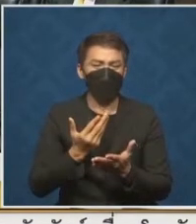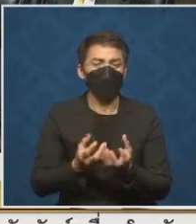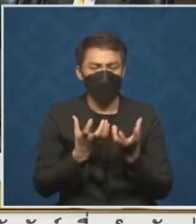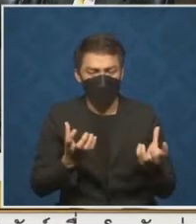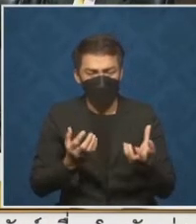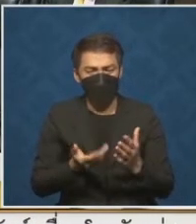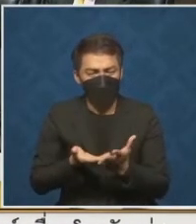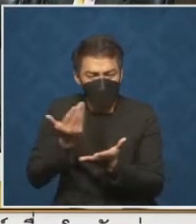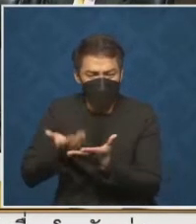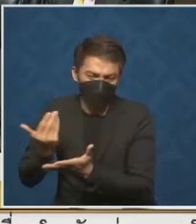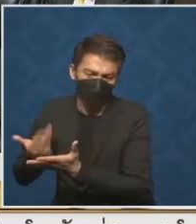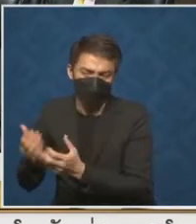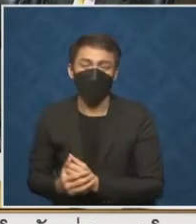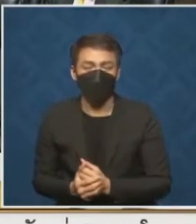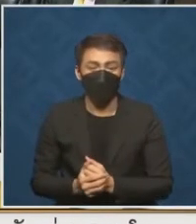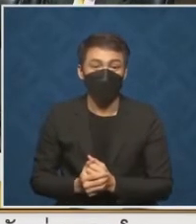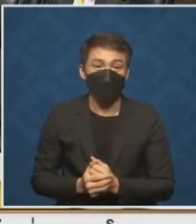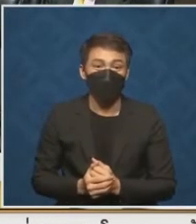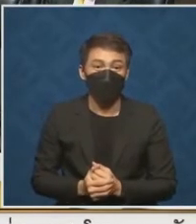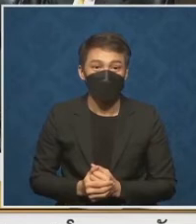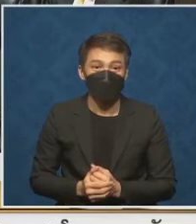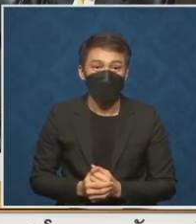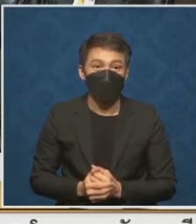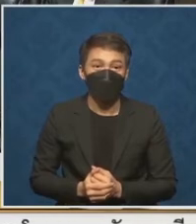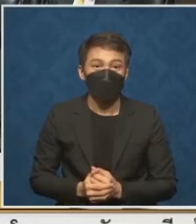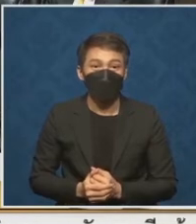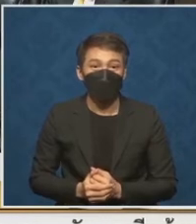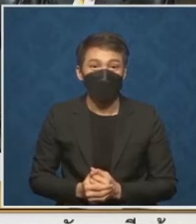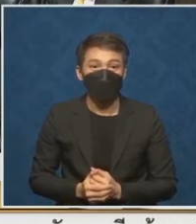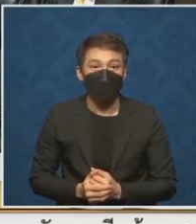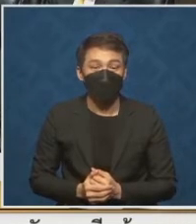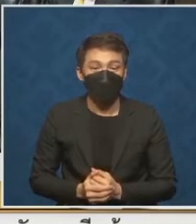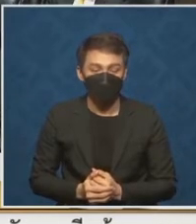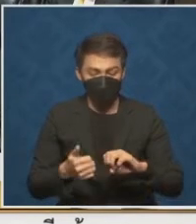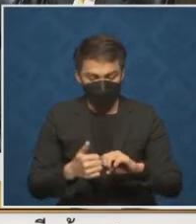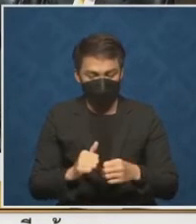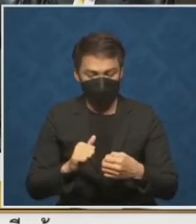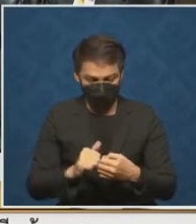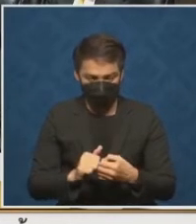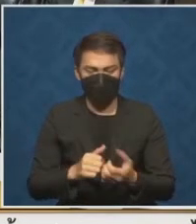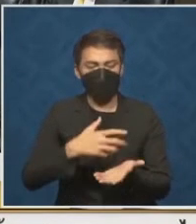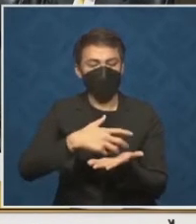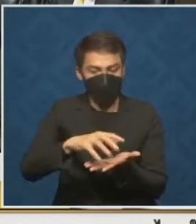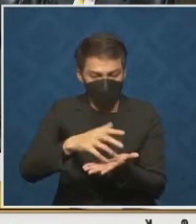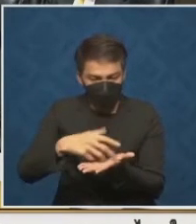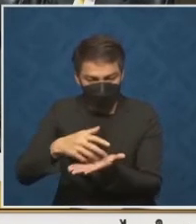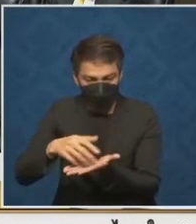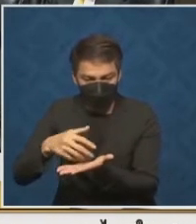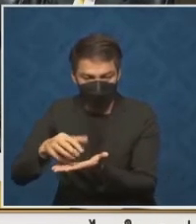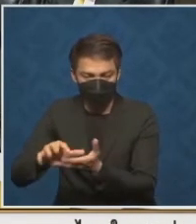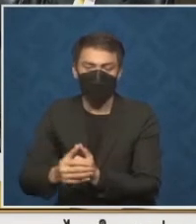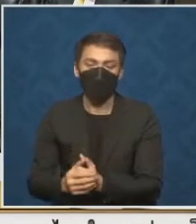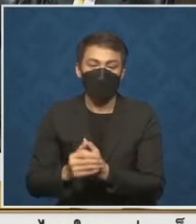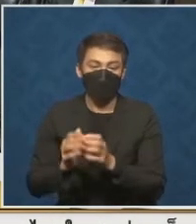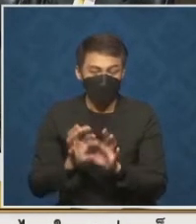ท่านประธานที่กรมกับจากสถานการณ์ที่เกิดขึ้นข้างต้นนี่จึงเป็น